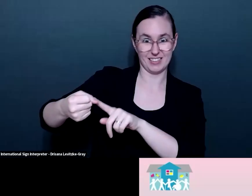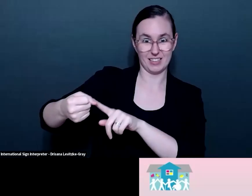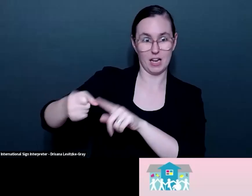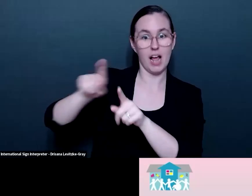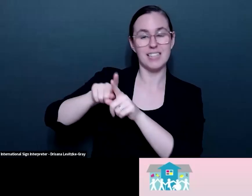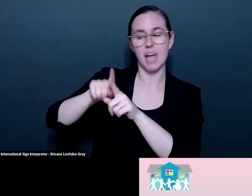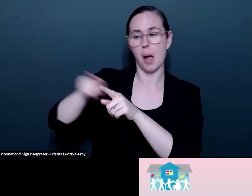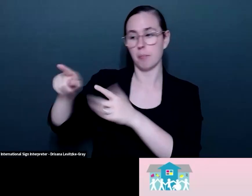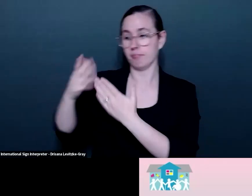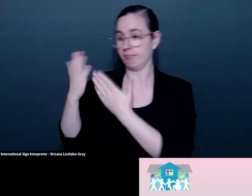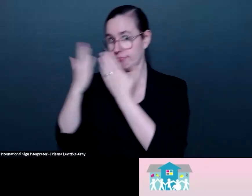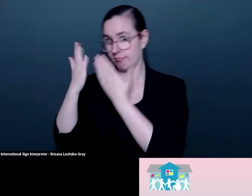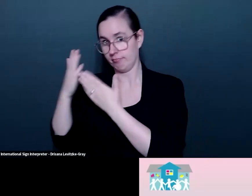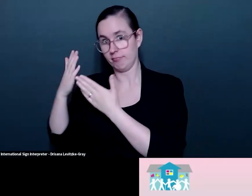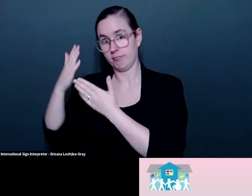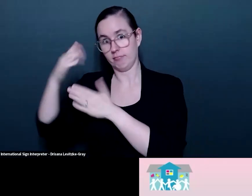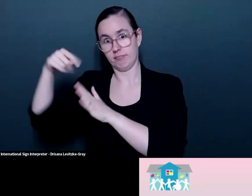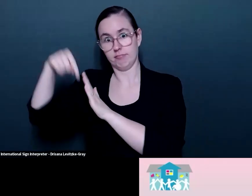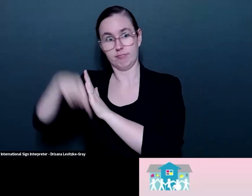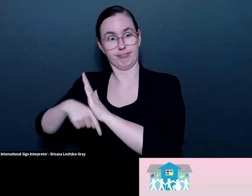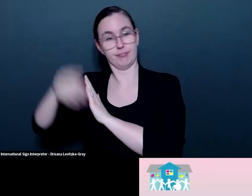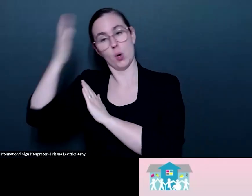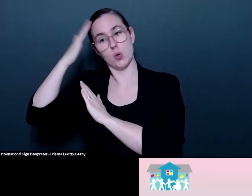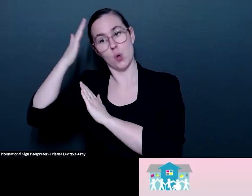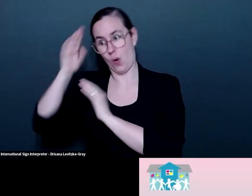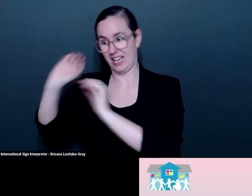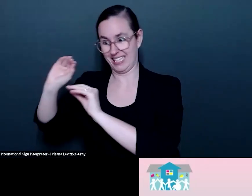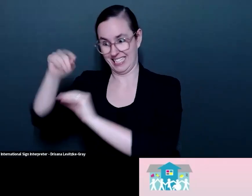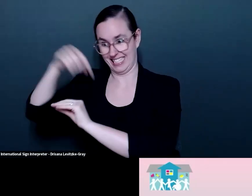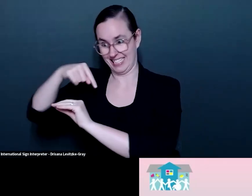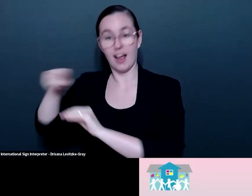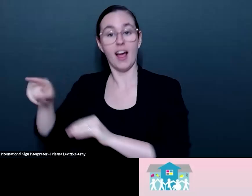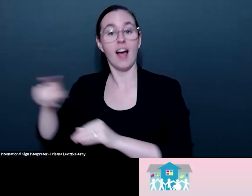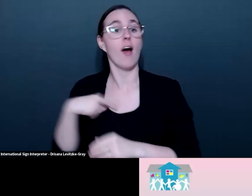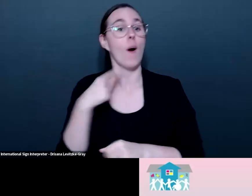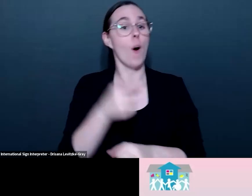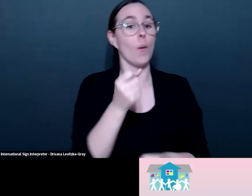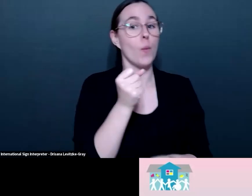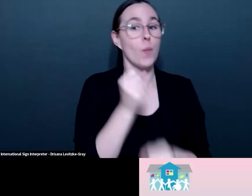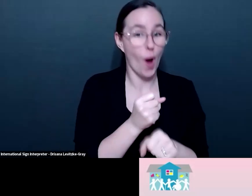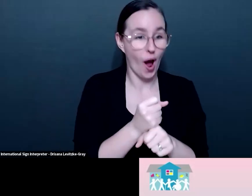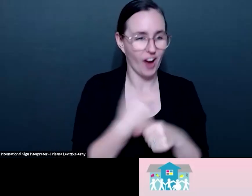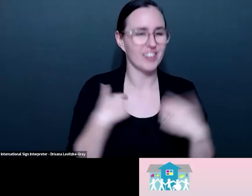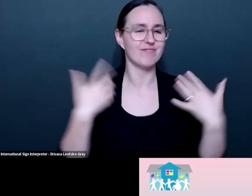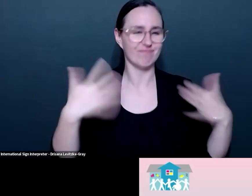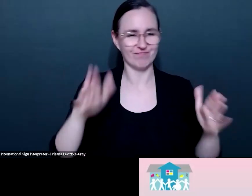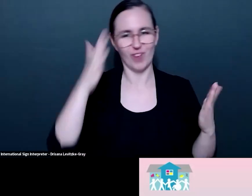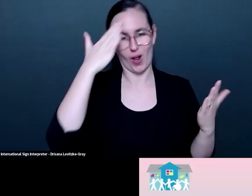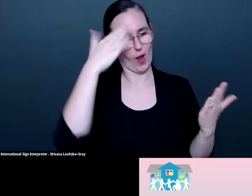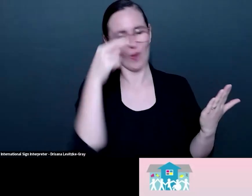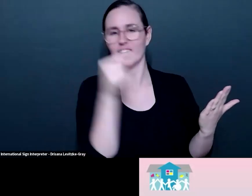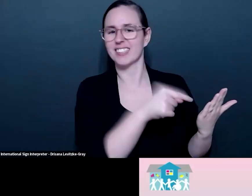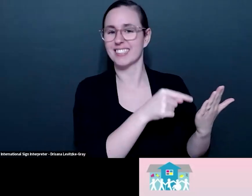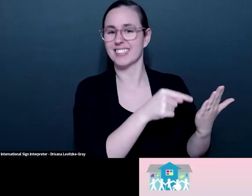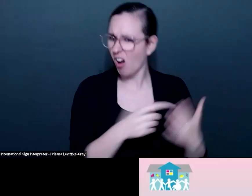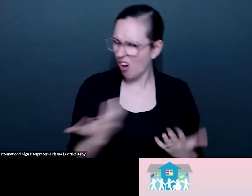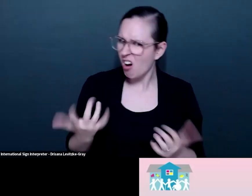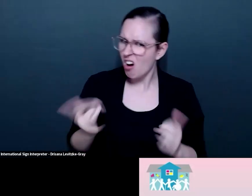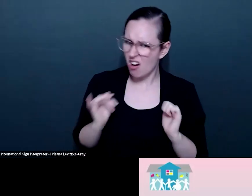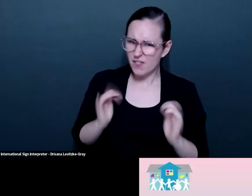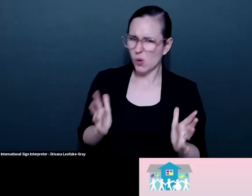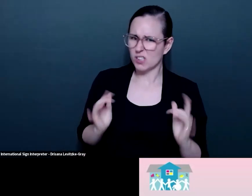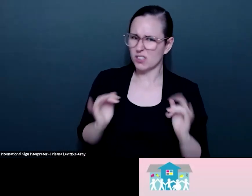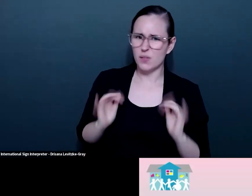familiers avec ces données? Alors, notre réponse a été oui. On peut encore dire oui.